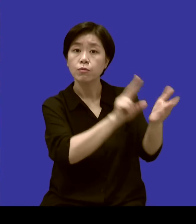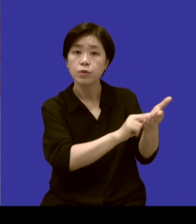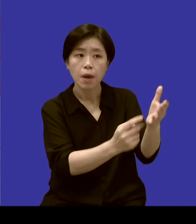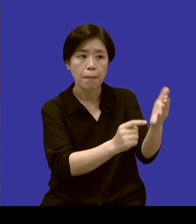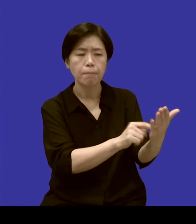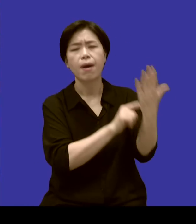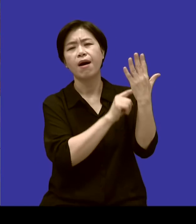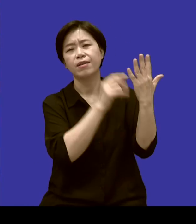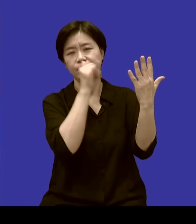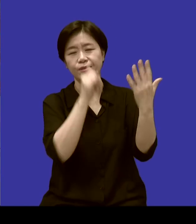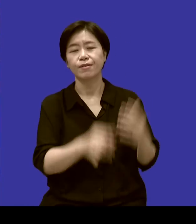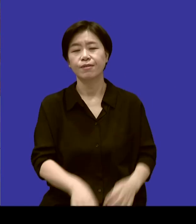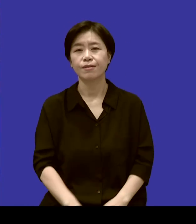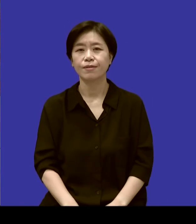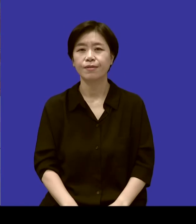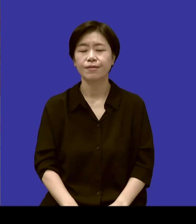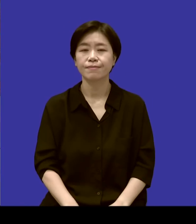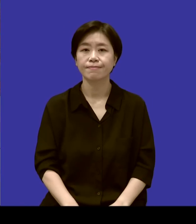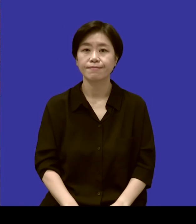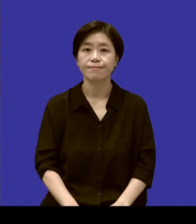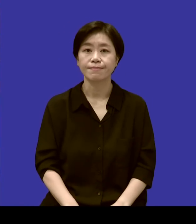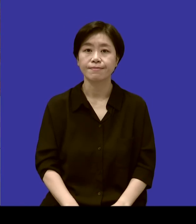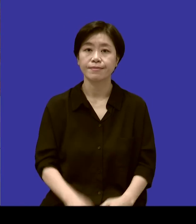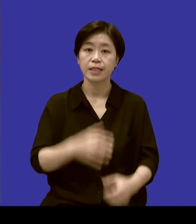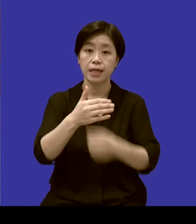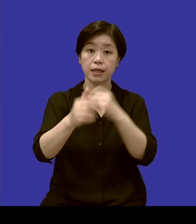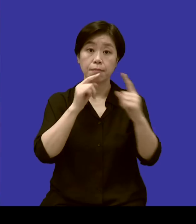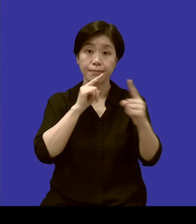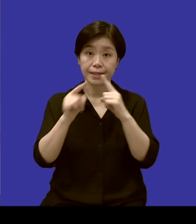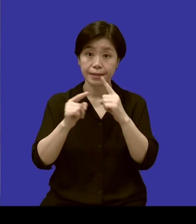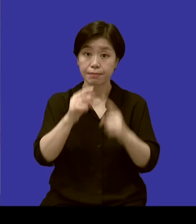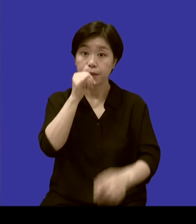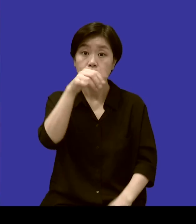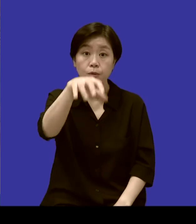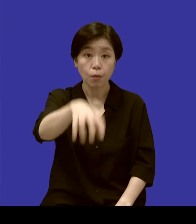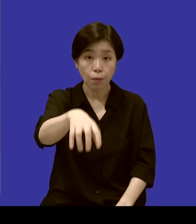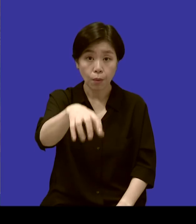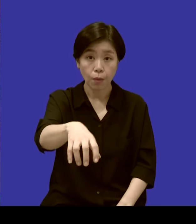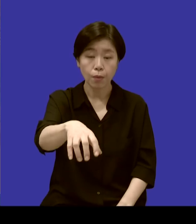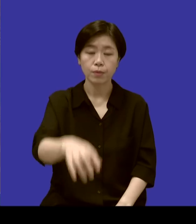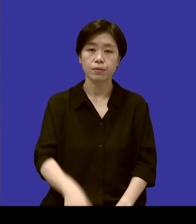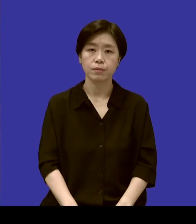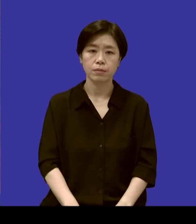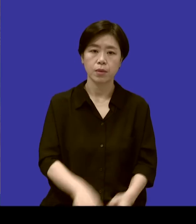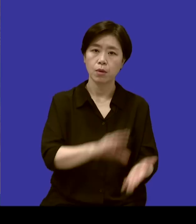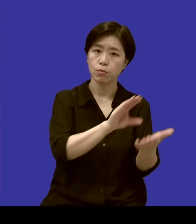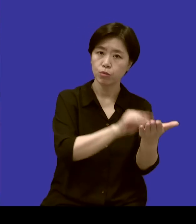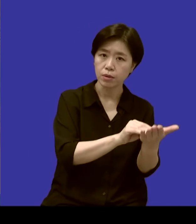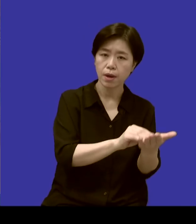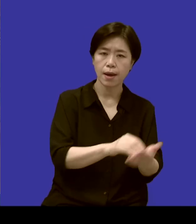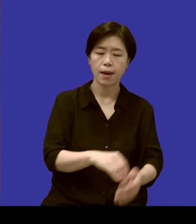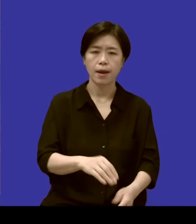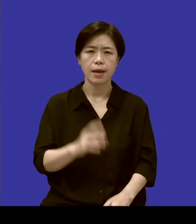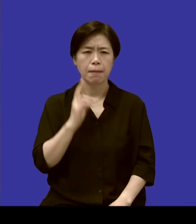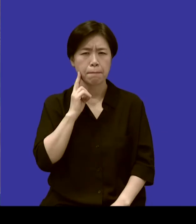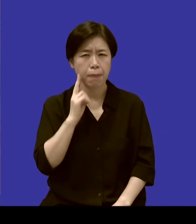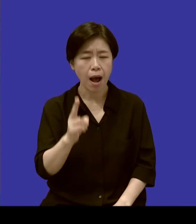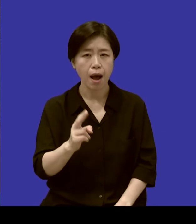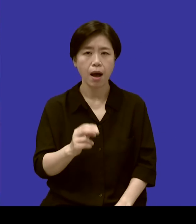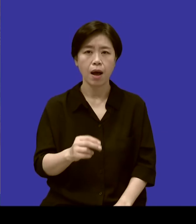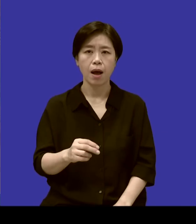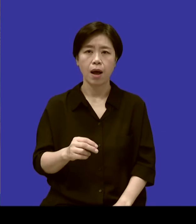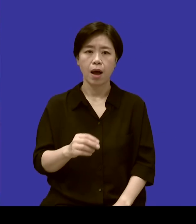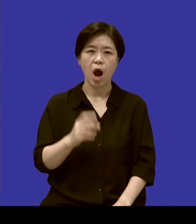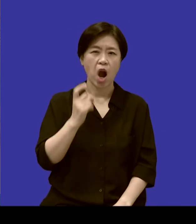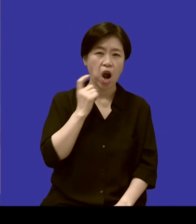예. 드러나거든요. 네. 그래서 하나님의 말씀이 있는 자리에는 뭐가 문제고 뭐가 심각한 일인지 드러나거든요.